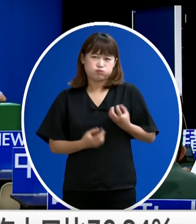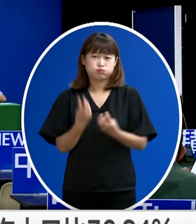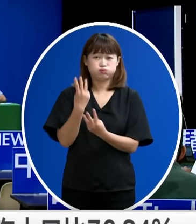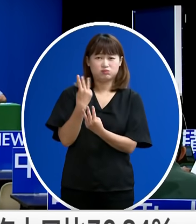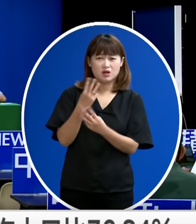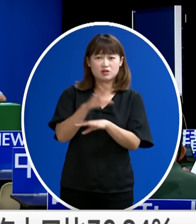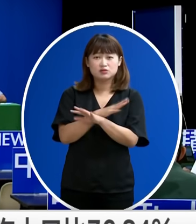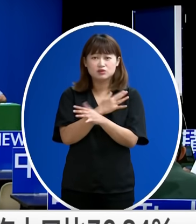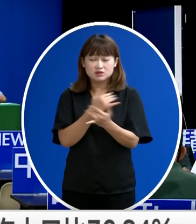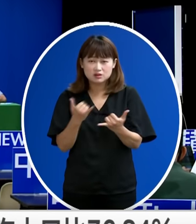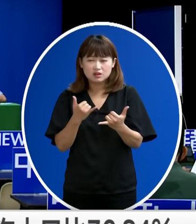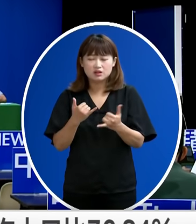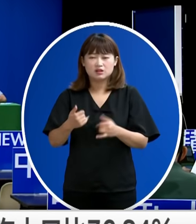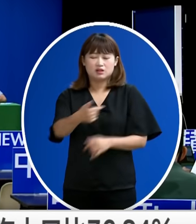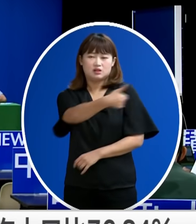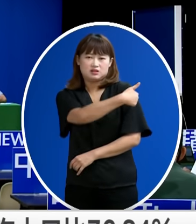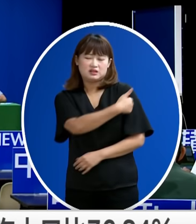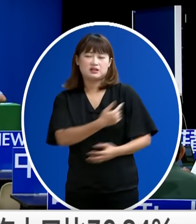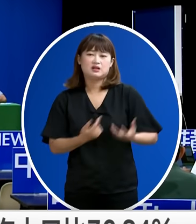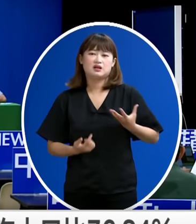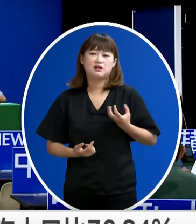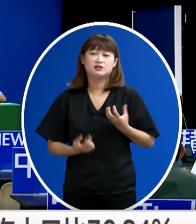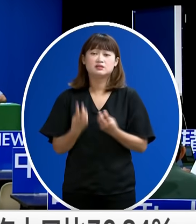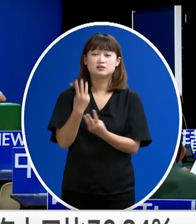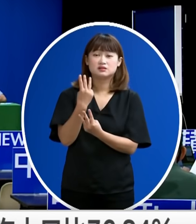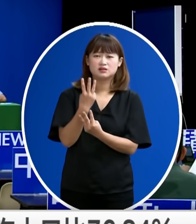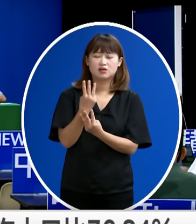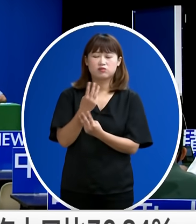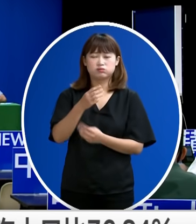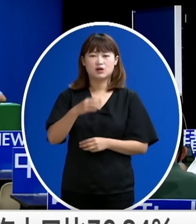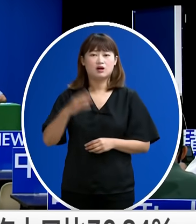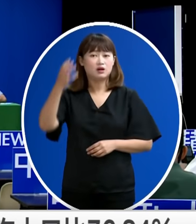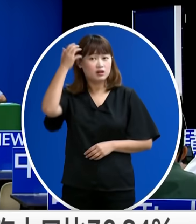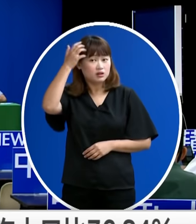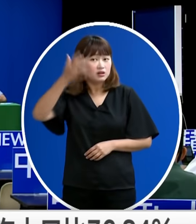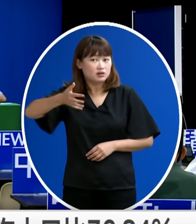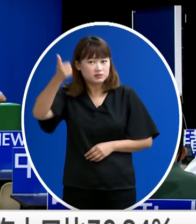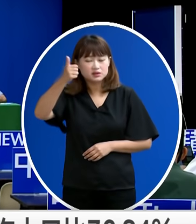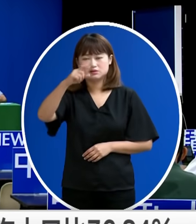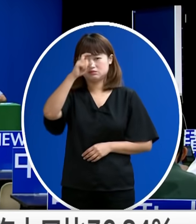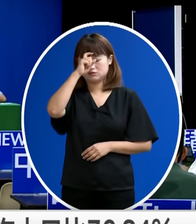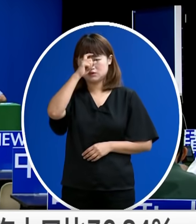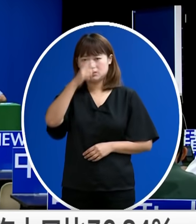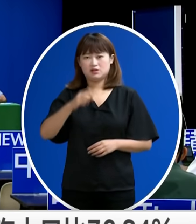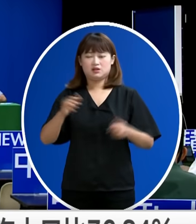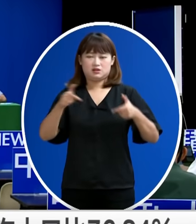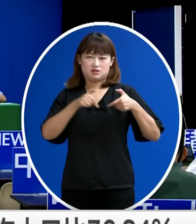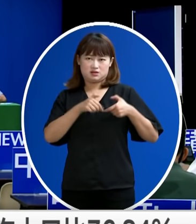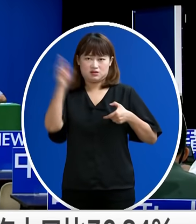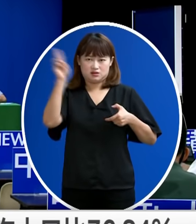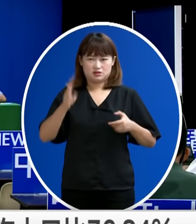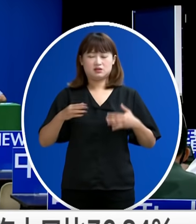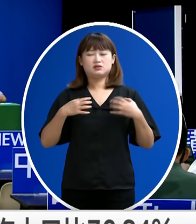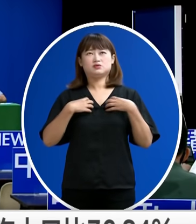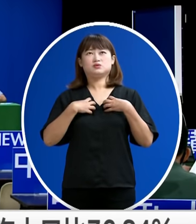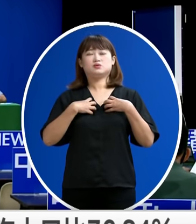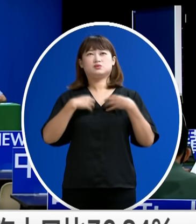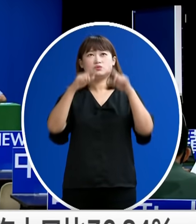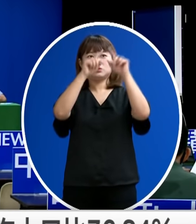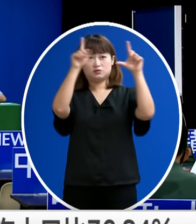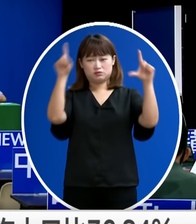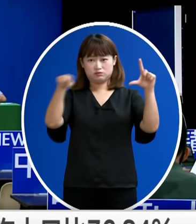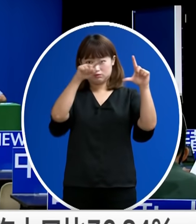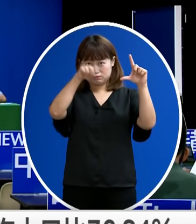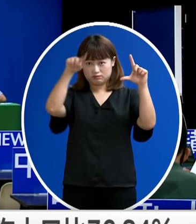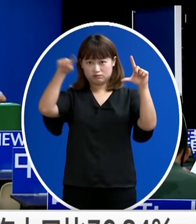将来学生族群施打第二剂 BNT 疫苗将进行心电图普筛，更表示要建立台湾的公卫数据库，指挥中心这